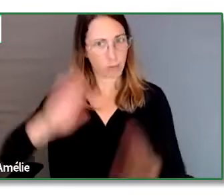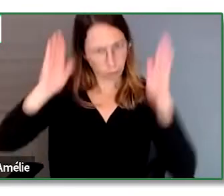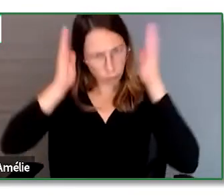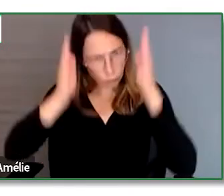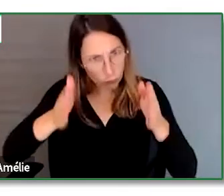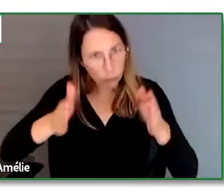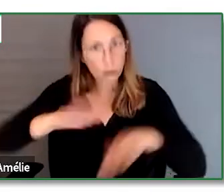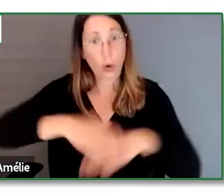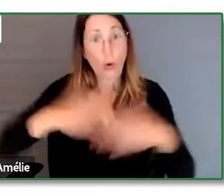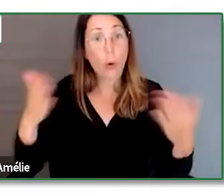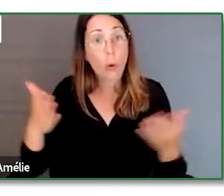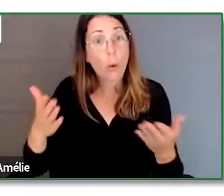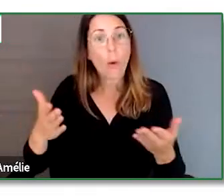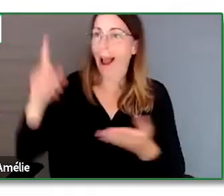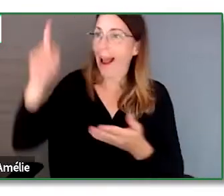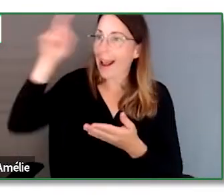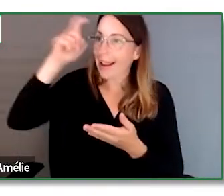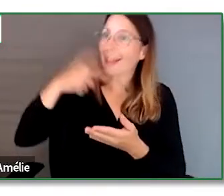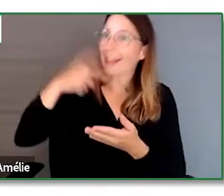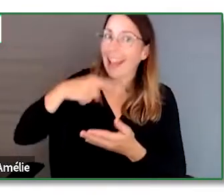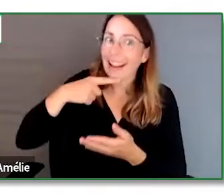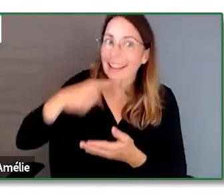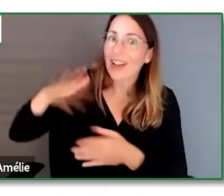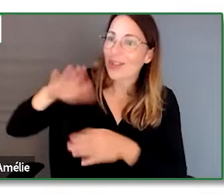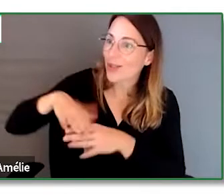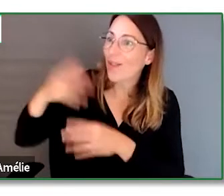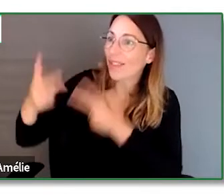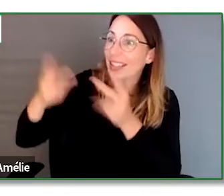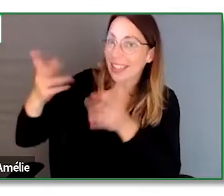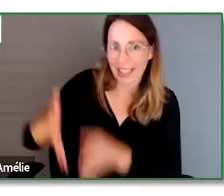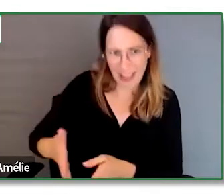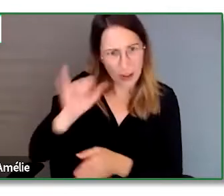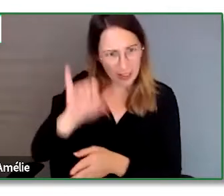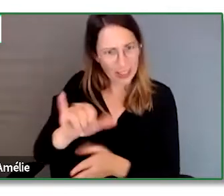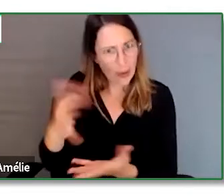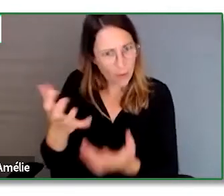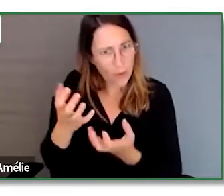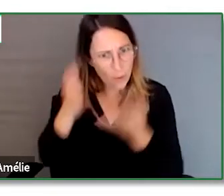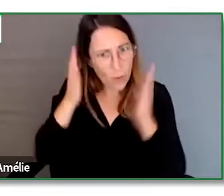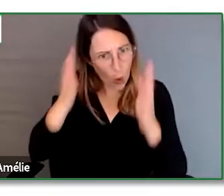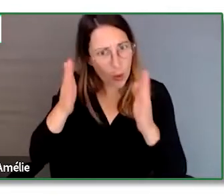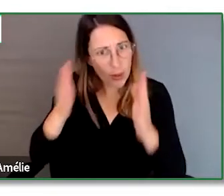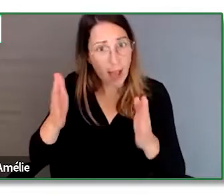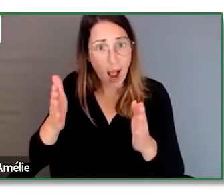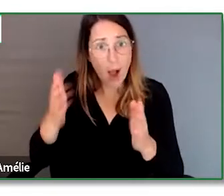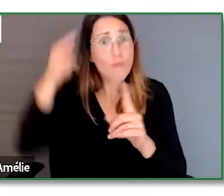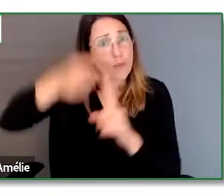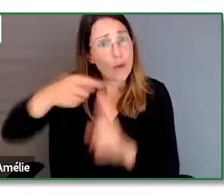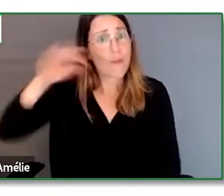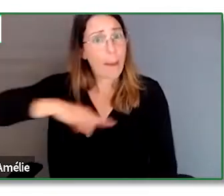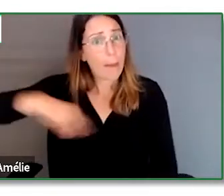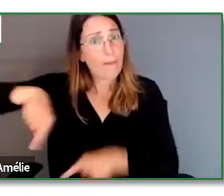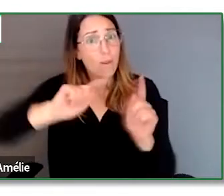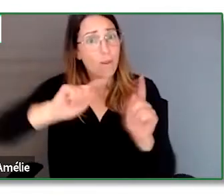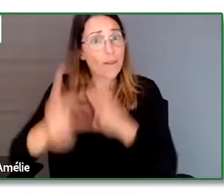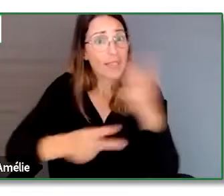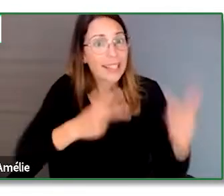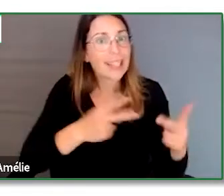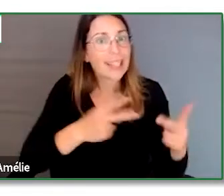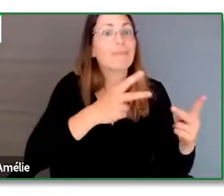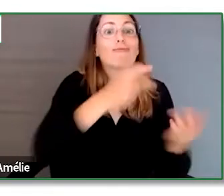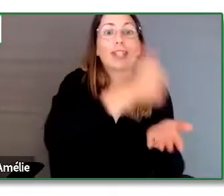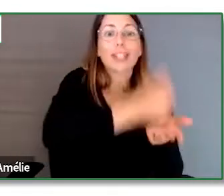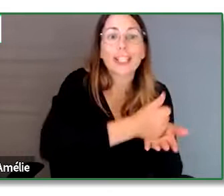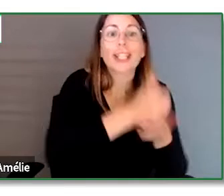visiteurs, pour que ça vaille la peine d'aller visiter les sites, de connaître les sites et de créer ce lien dont je viens de